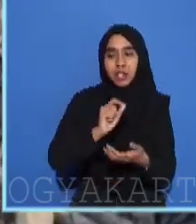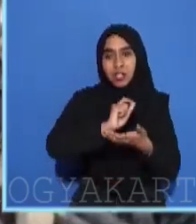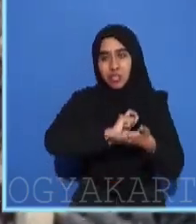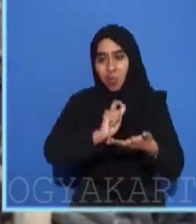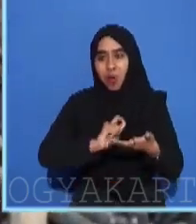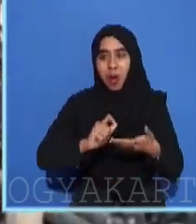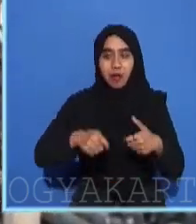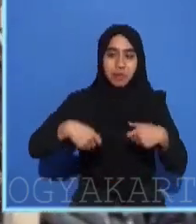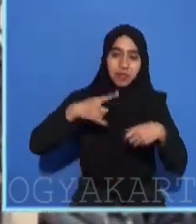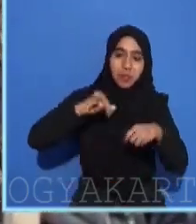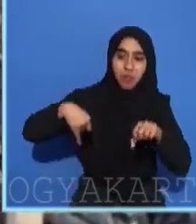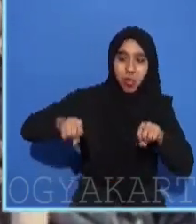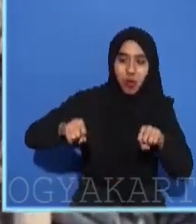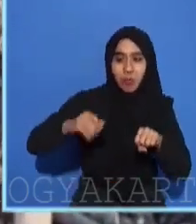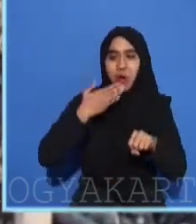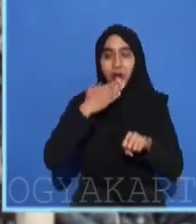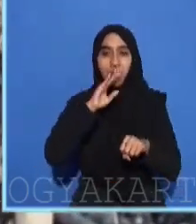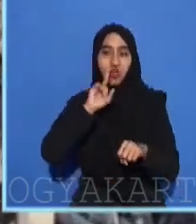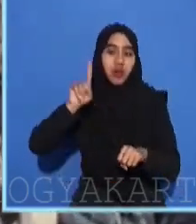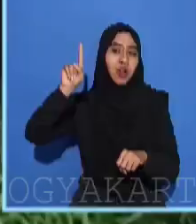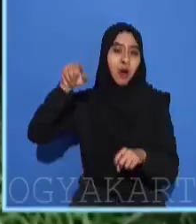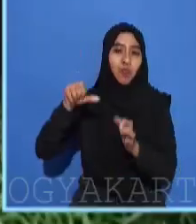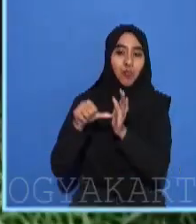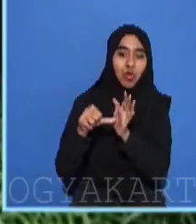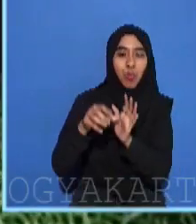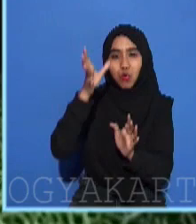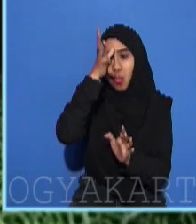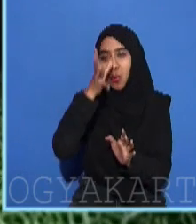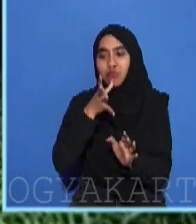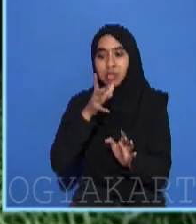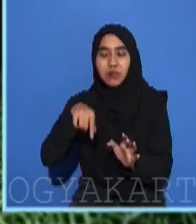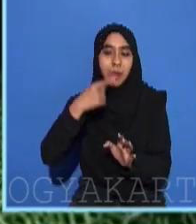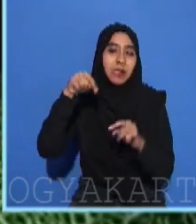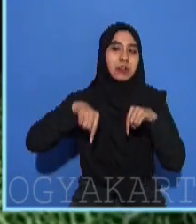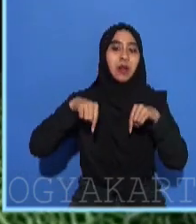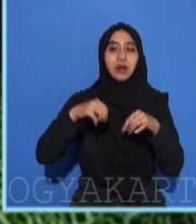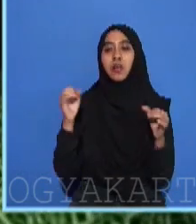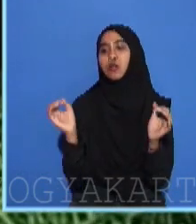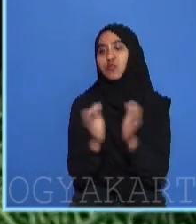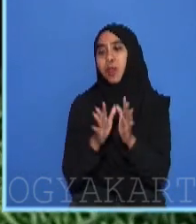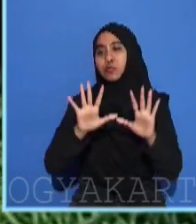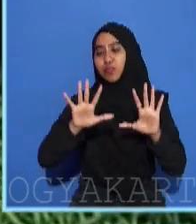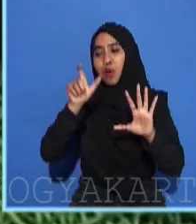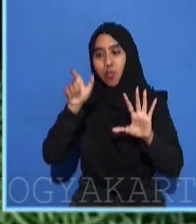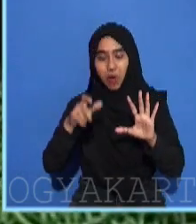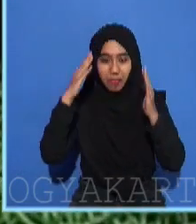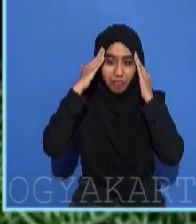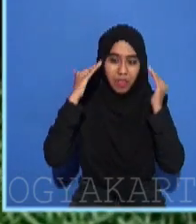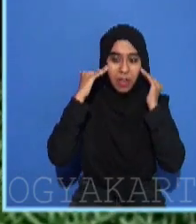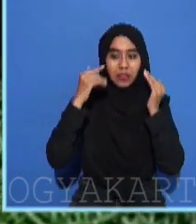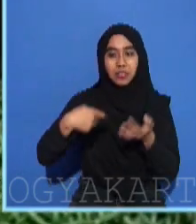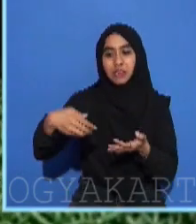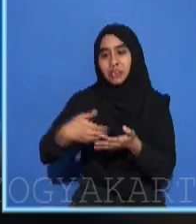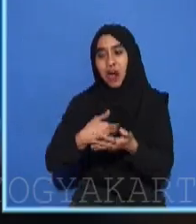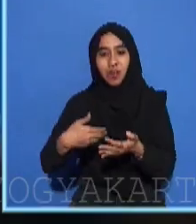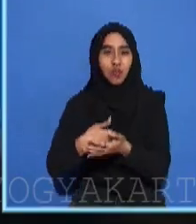beli kendaraan juga alhamdulillah ya bantu-bantu orang tua dan 30 petani jamur yang bekerja